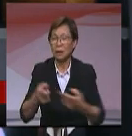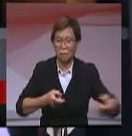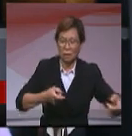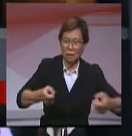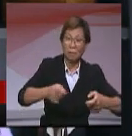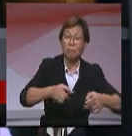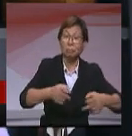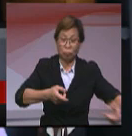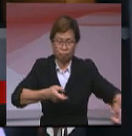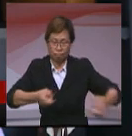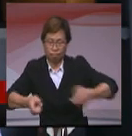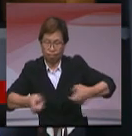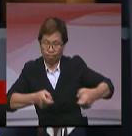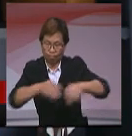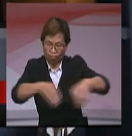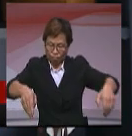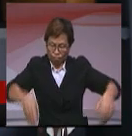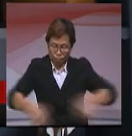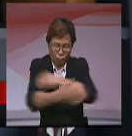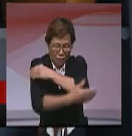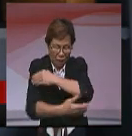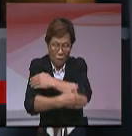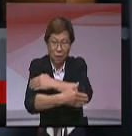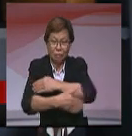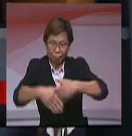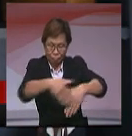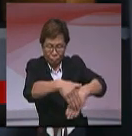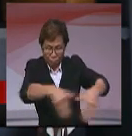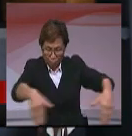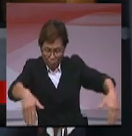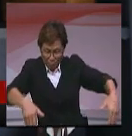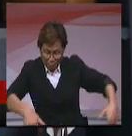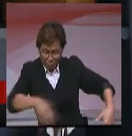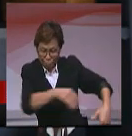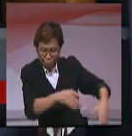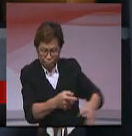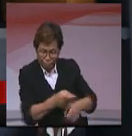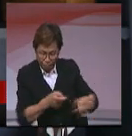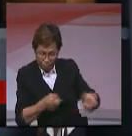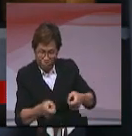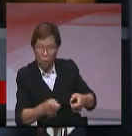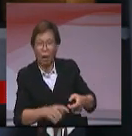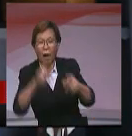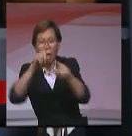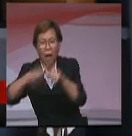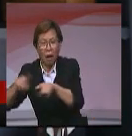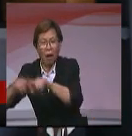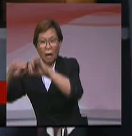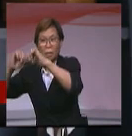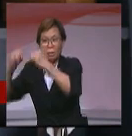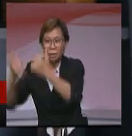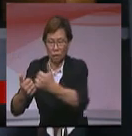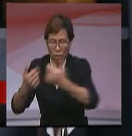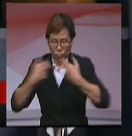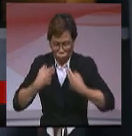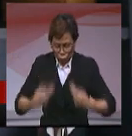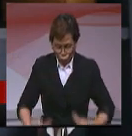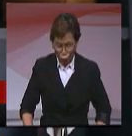melibatkan kawalan sempadan negara, yang melibatkan beberapa berbagai-bagai agensi